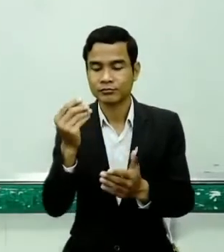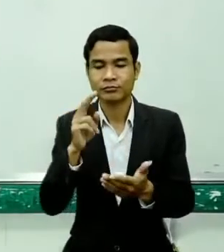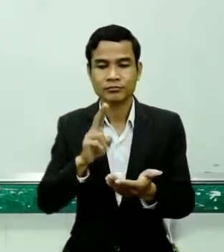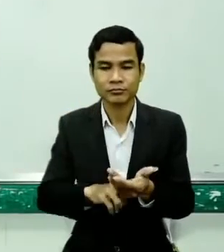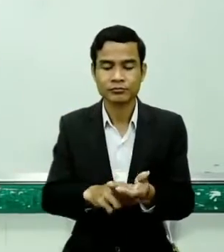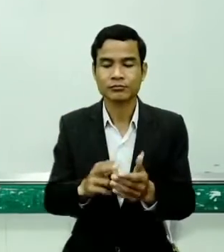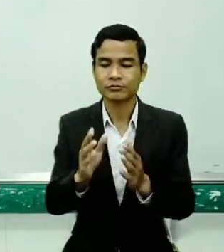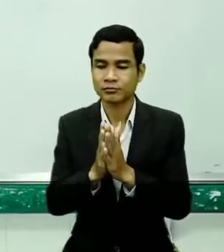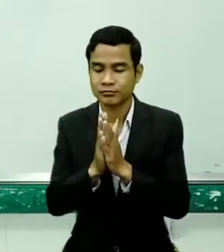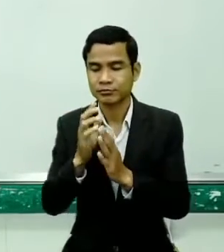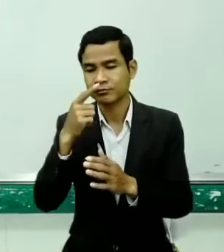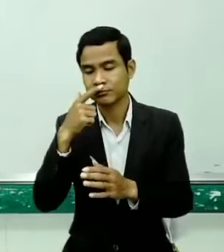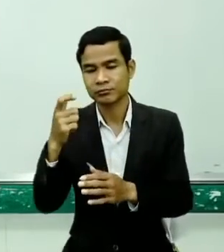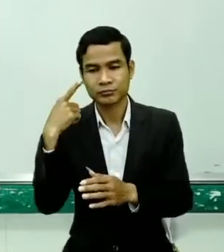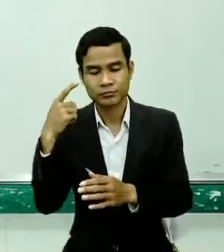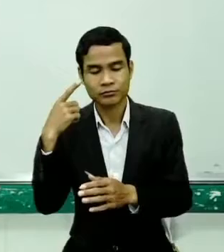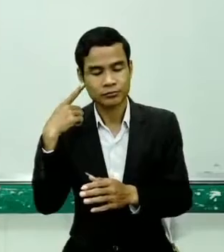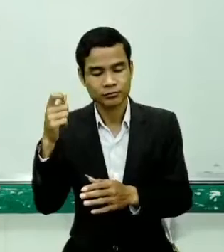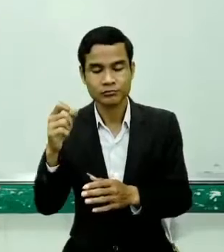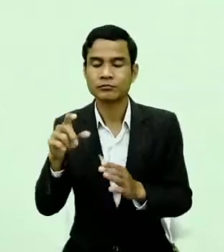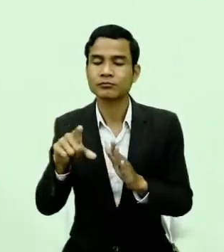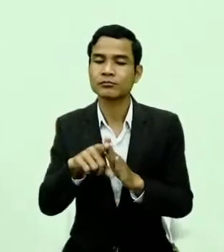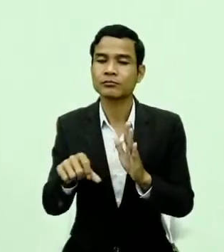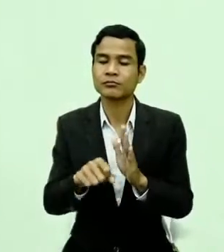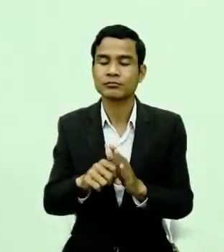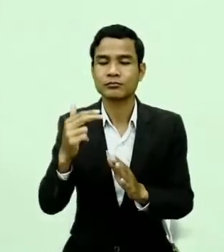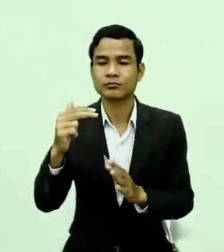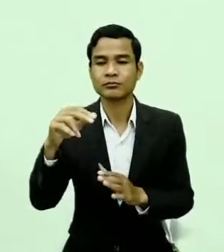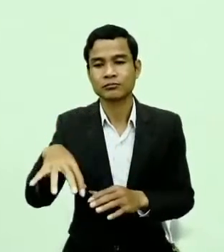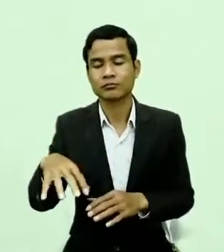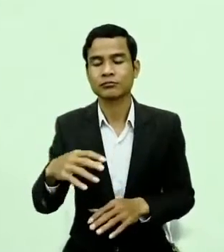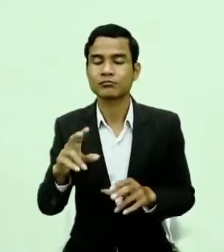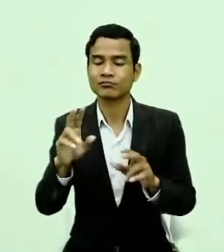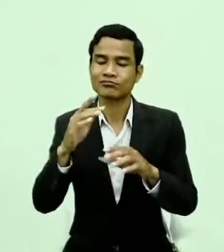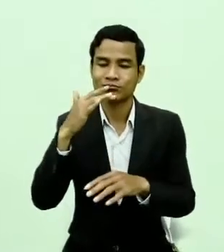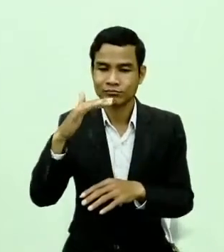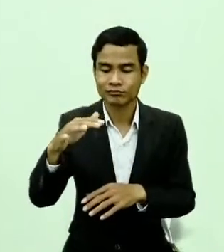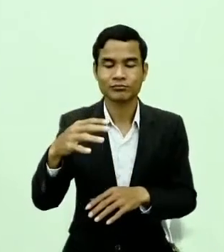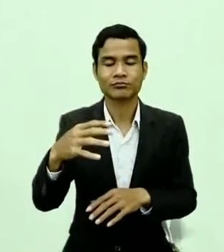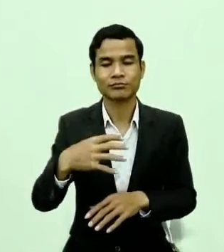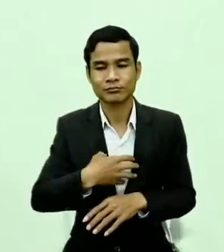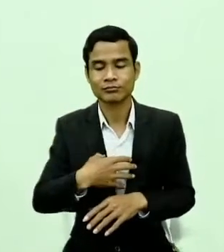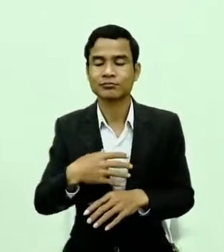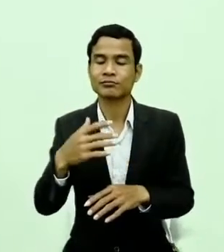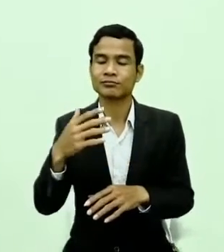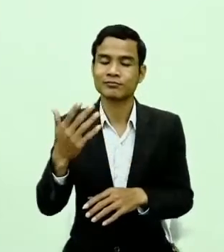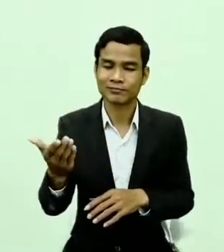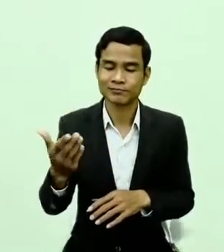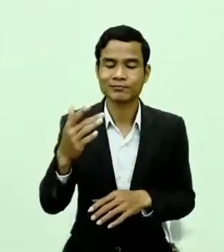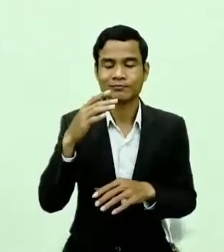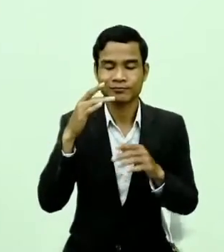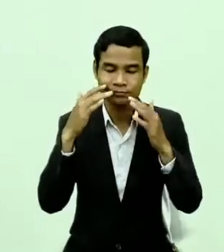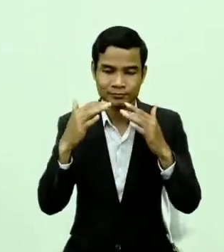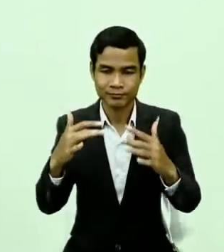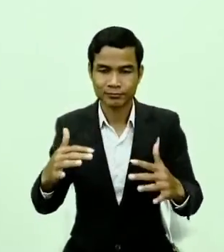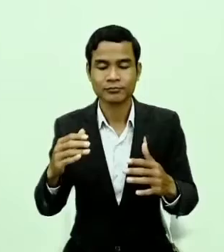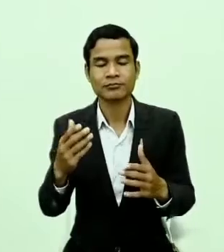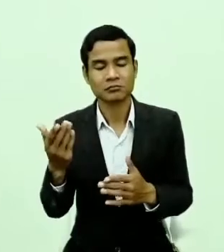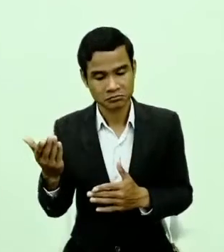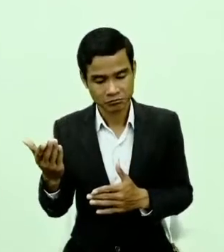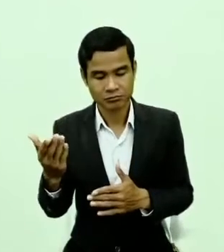chả nè khu tư cầm nọt nư ti cả lái trong từ lên sầm mốt chà trong thời cấp bông sau mình ta cái đúng mới có tư cấp